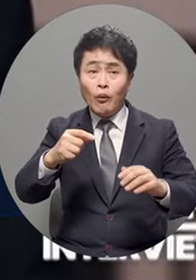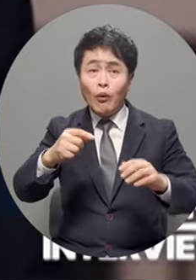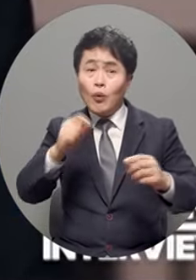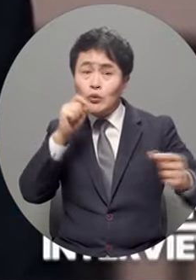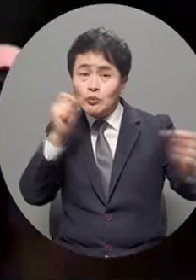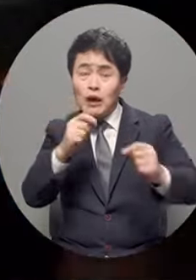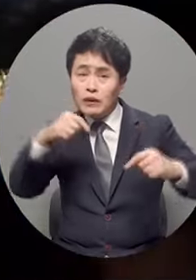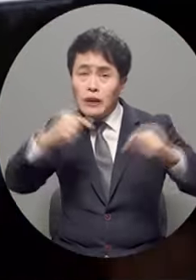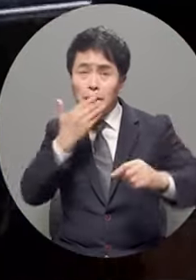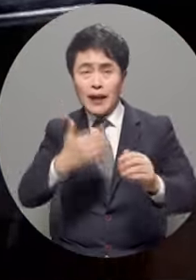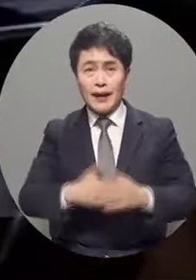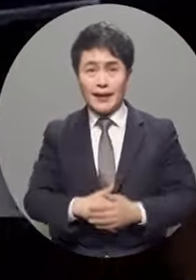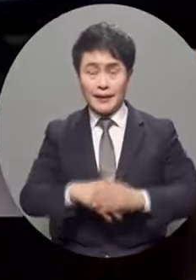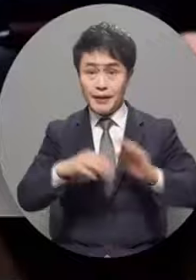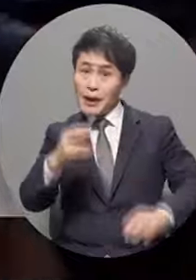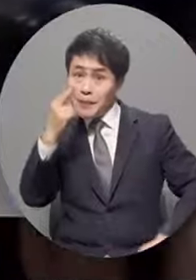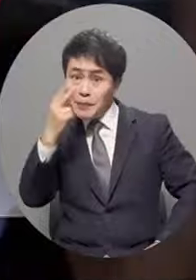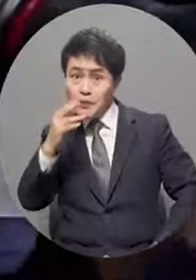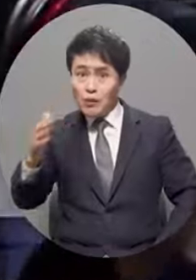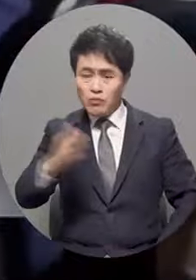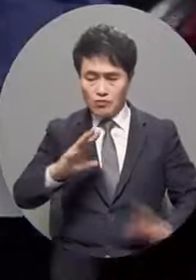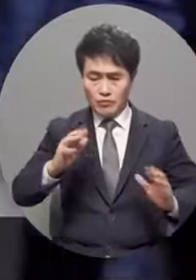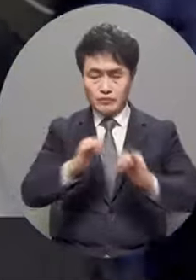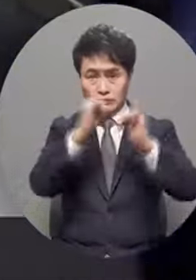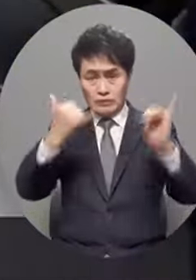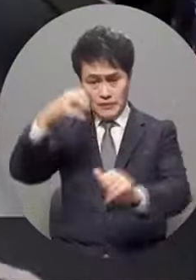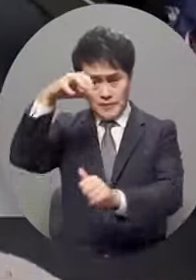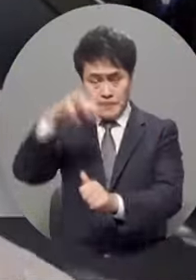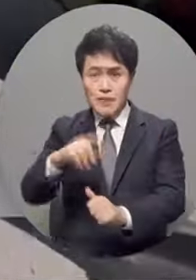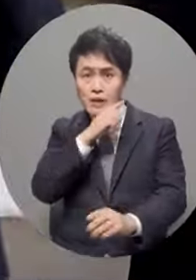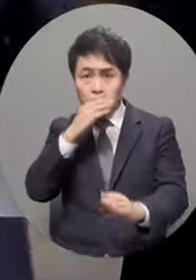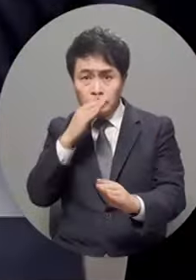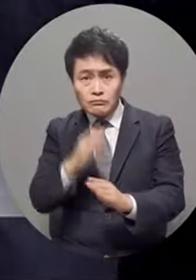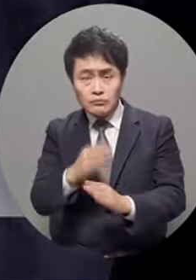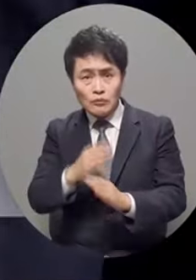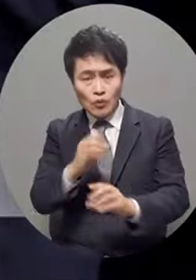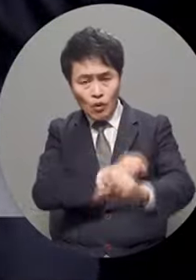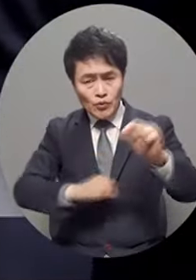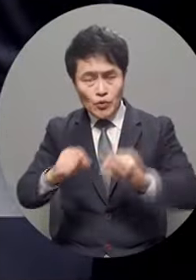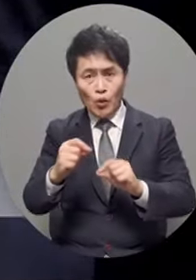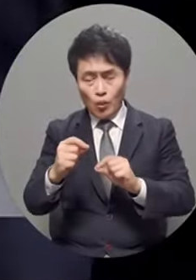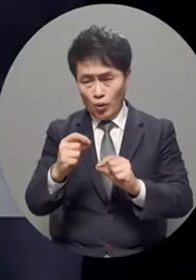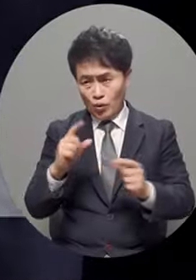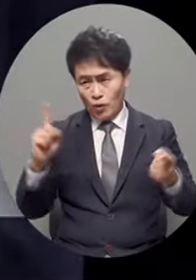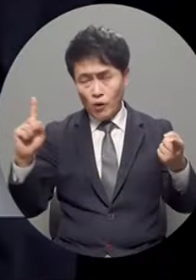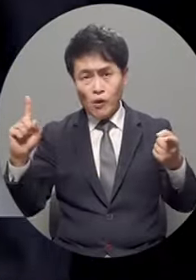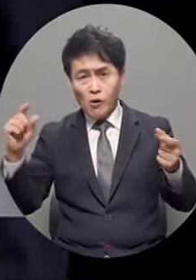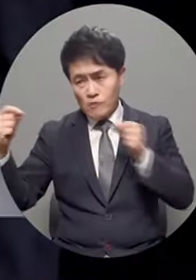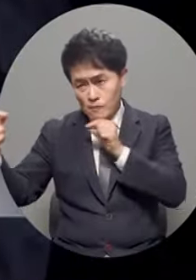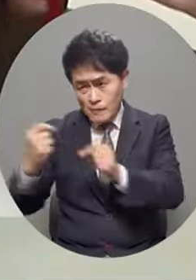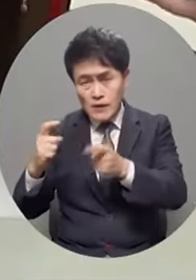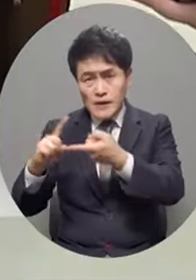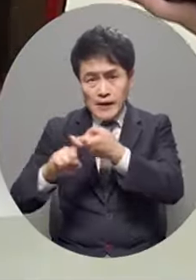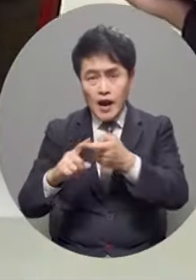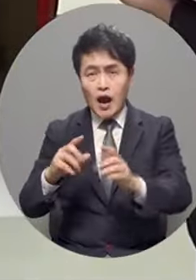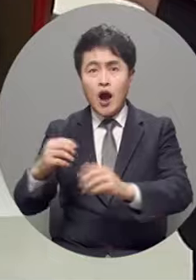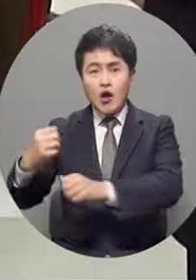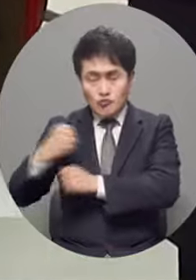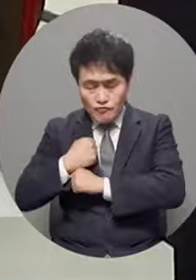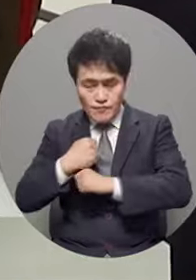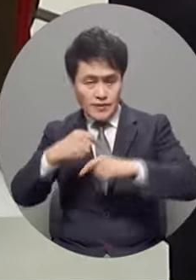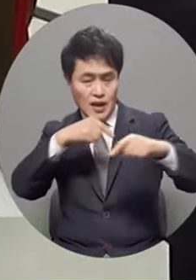agreement. 미국을 비롯한 국제사회 제재를 받고 있는 북한과는 더욱 강한 동질감을 느끼며 군사, 정치, 경제